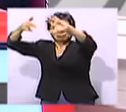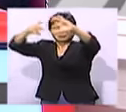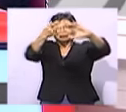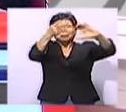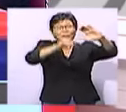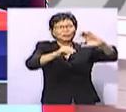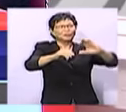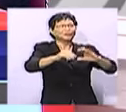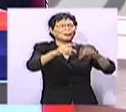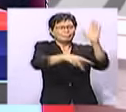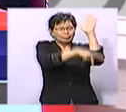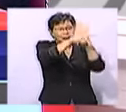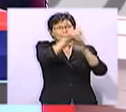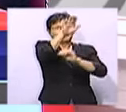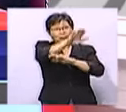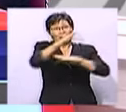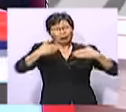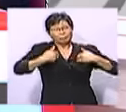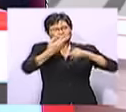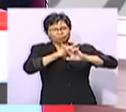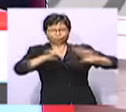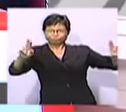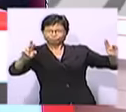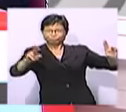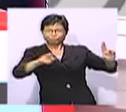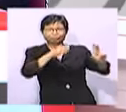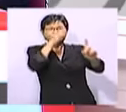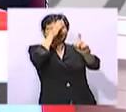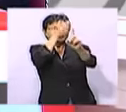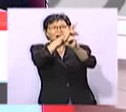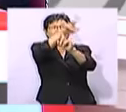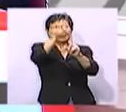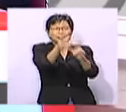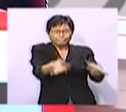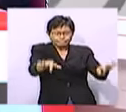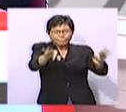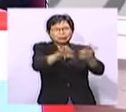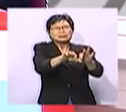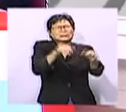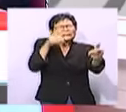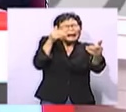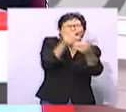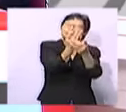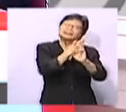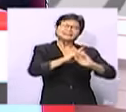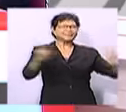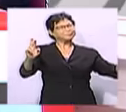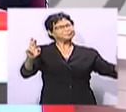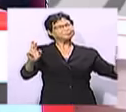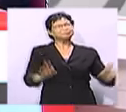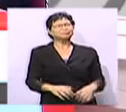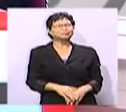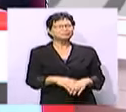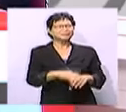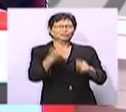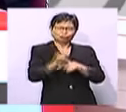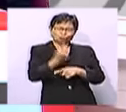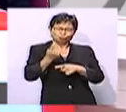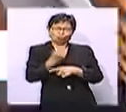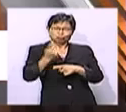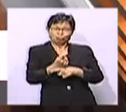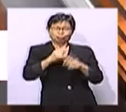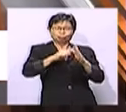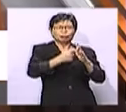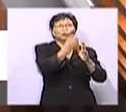di Dewan Rakyat petang tadi menyaksikan persiapan menuju ke tarikh penting tersebut hampir siap sepenuhnya. Rapta persiapan yang